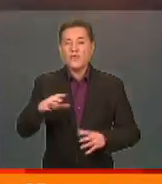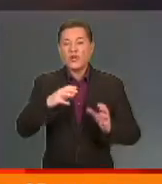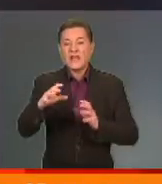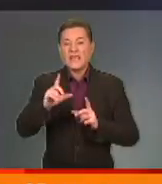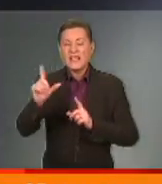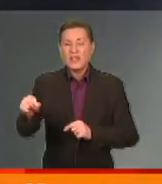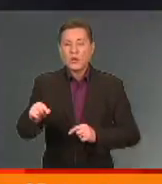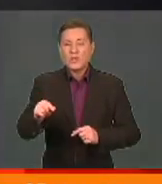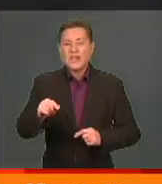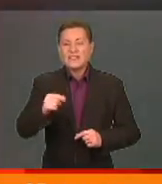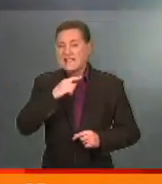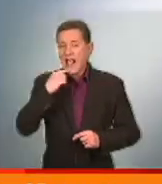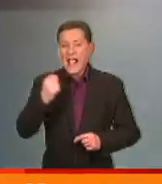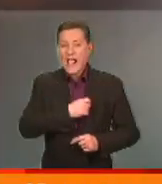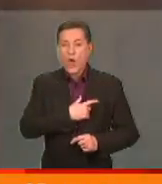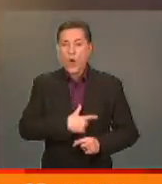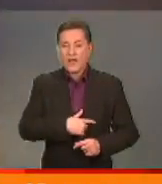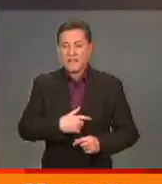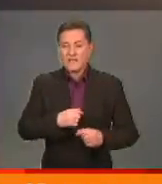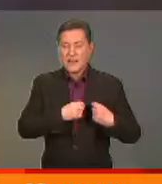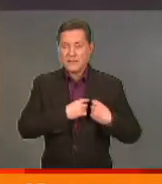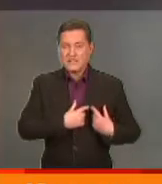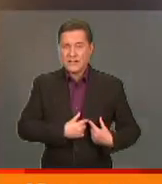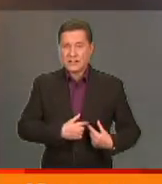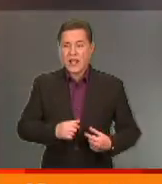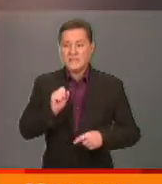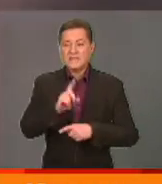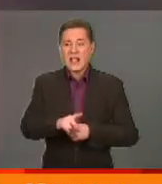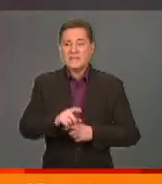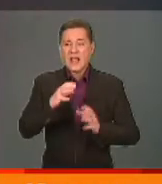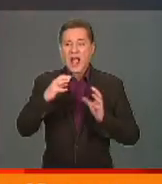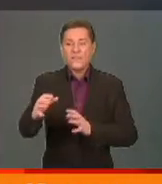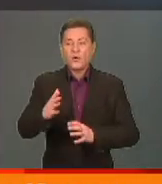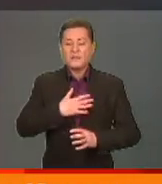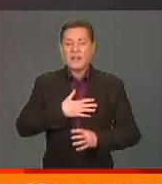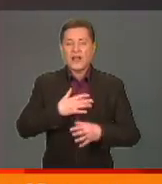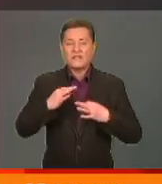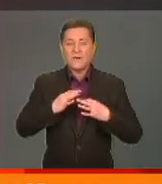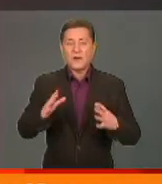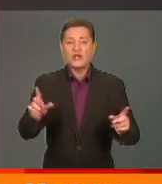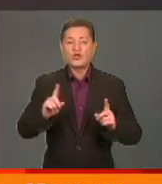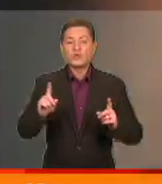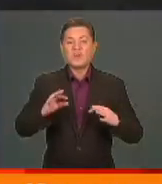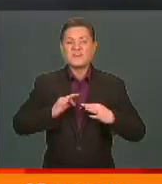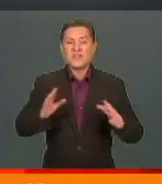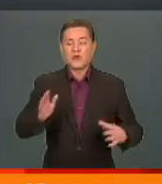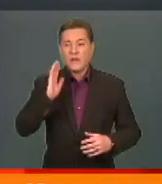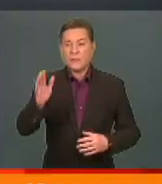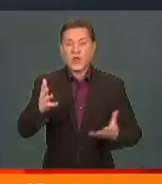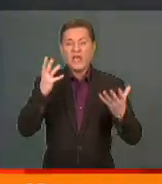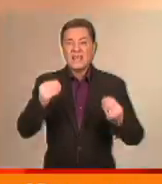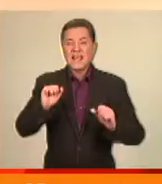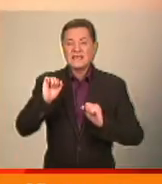із георгіївськими стрічками. Ми заказали цей автобус для нашого праздника. Що ви святкувати зібрались? Скажіть, будь ласка. День